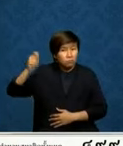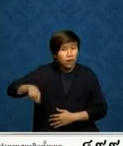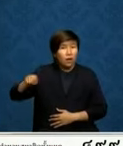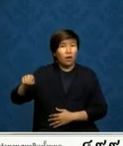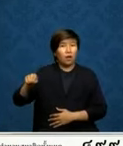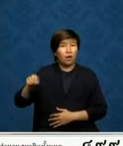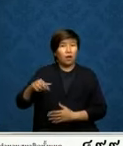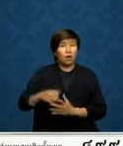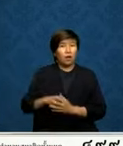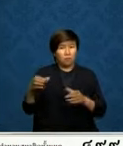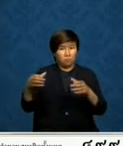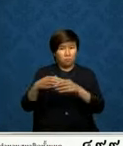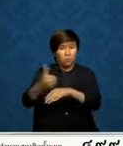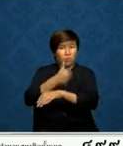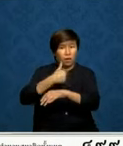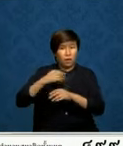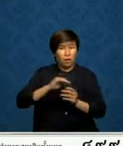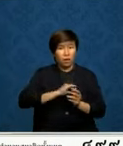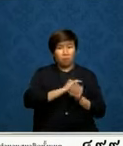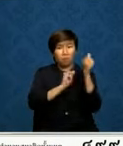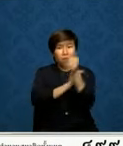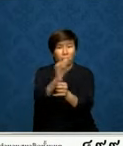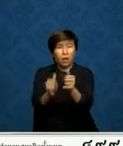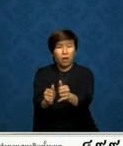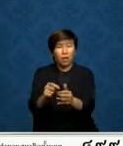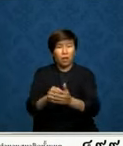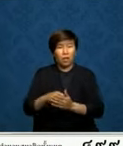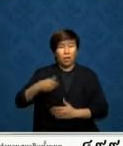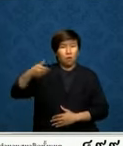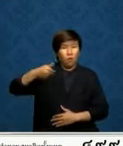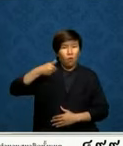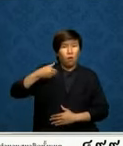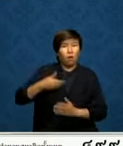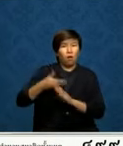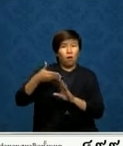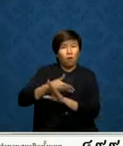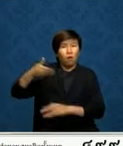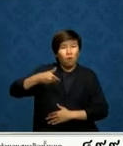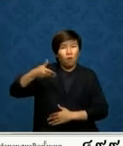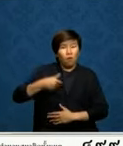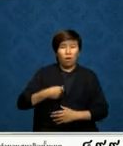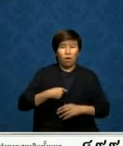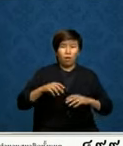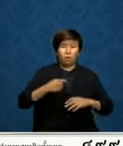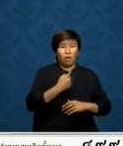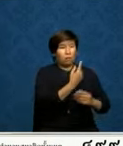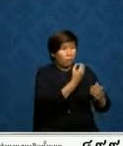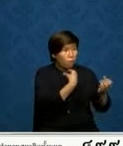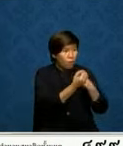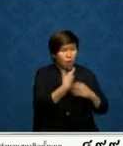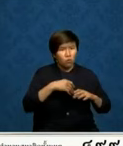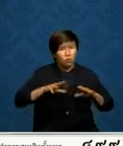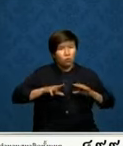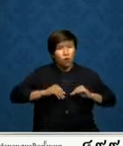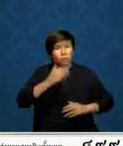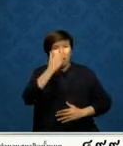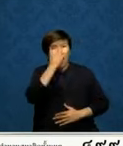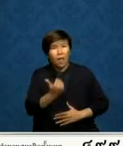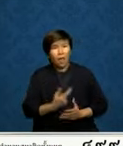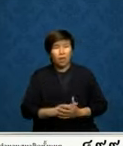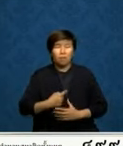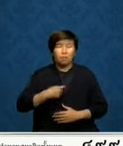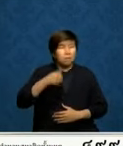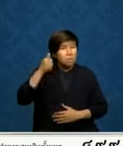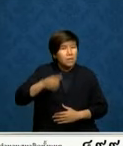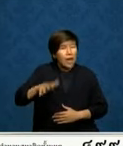พูดในพักหลายคนก็บอกผมว่าไปยอมทำไมจะยอมทำไมไม่ผมยอมแต่ผมบอกไม่ได้ต้องให้เ